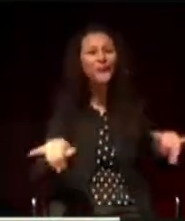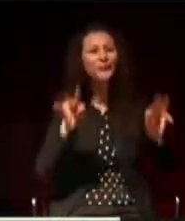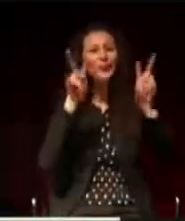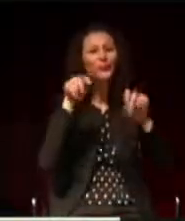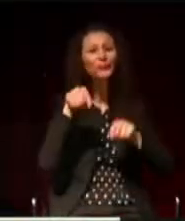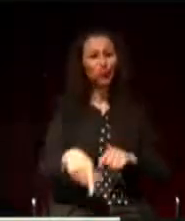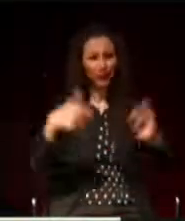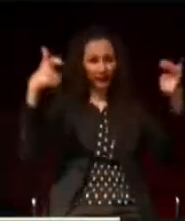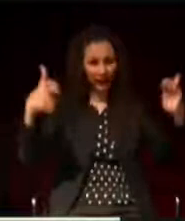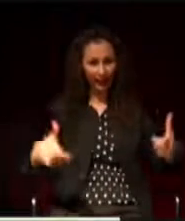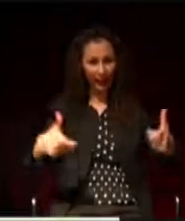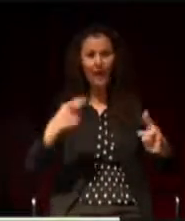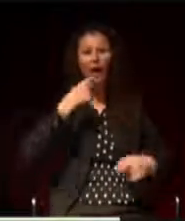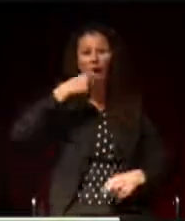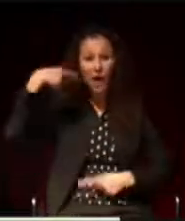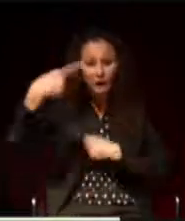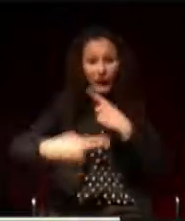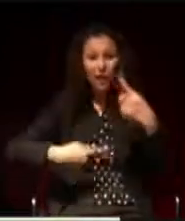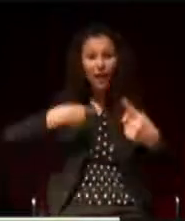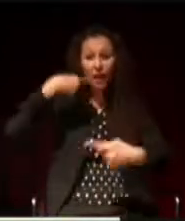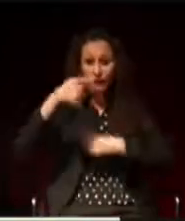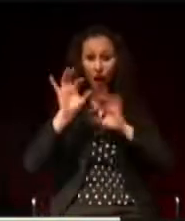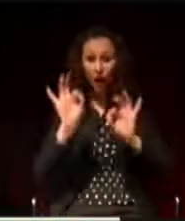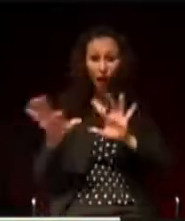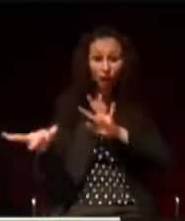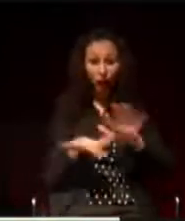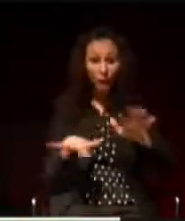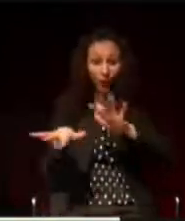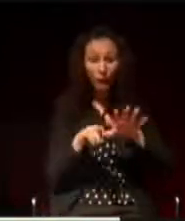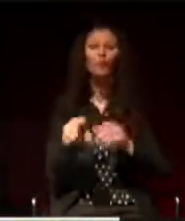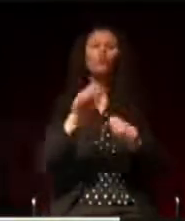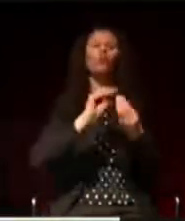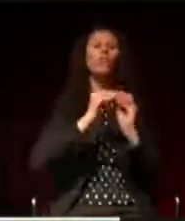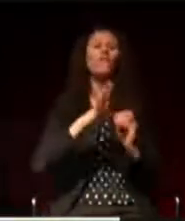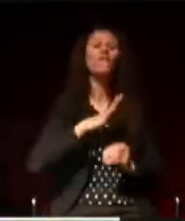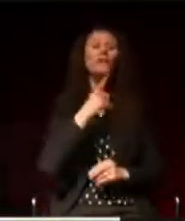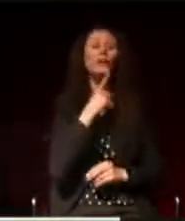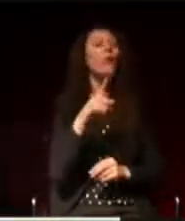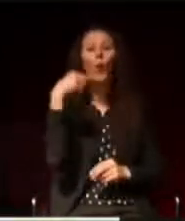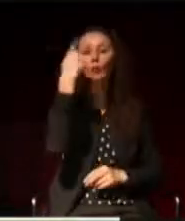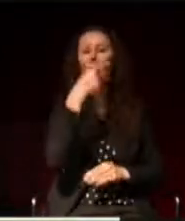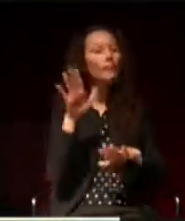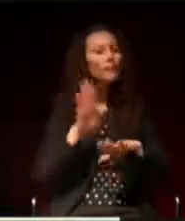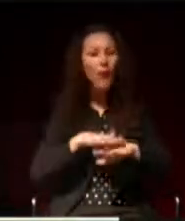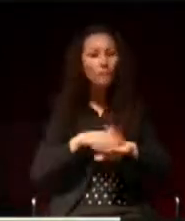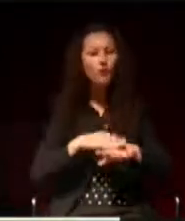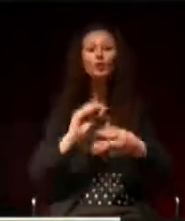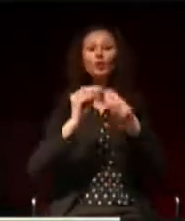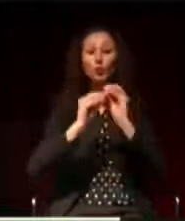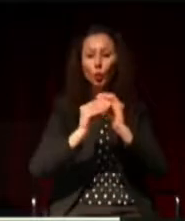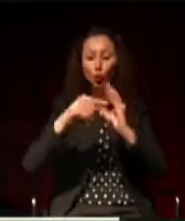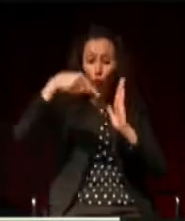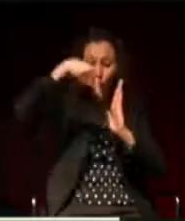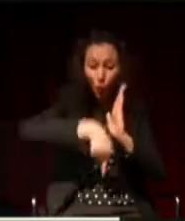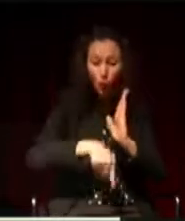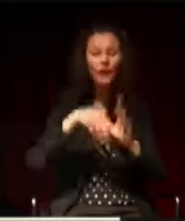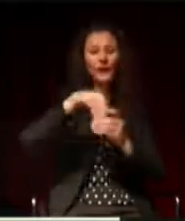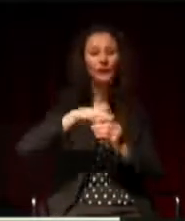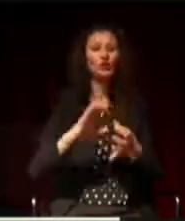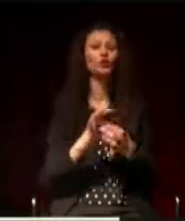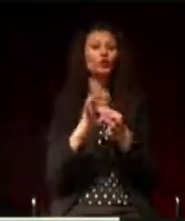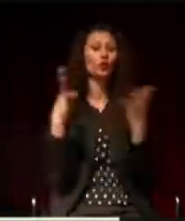bu kentte her yıl yaşıyorsak bir sorun var demektir. O yüzden ne yapacağız? Sorunu kökünde